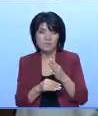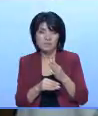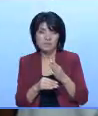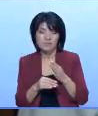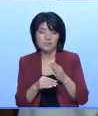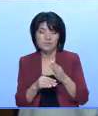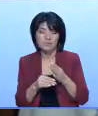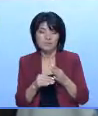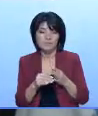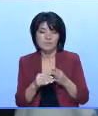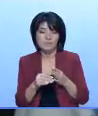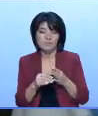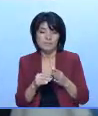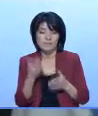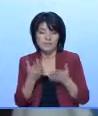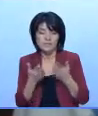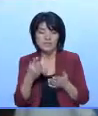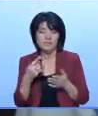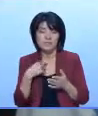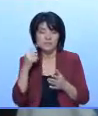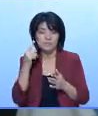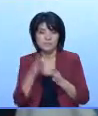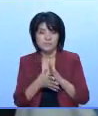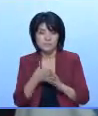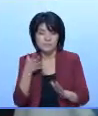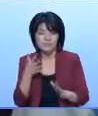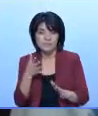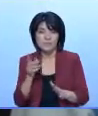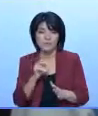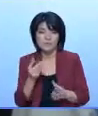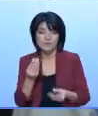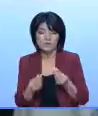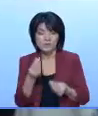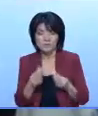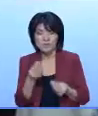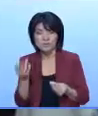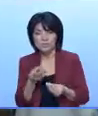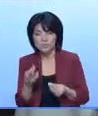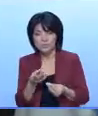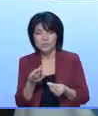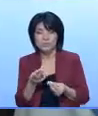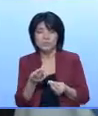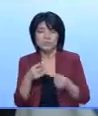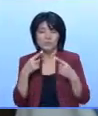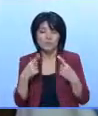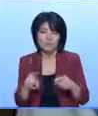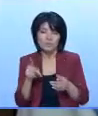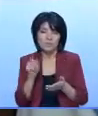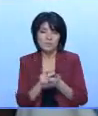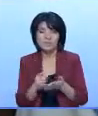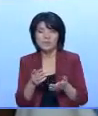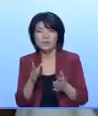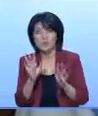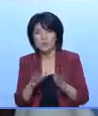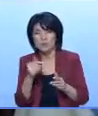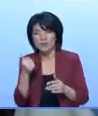Күткенде енді ішінде керек бір қорқыныш болып тұр олардың алдымен ойнауға. Жақсы ойын күтемін өзімнен енді, бірақ негізгі мақсат